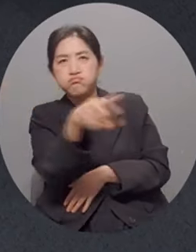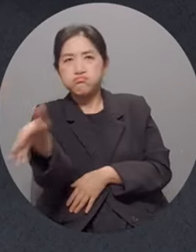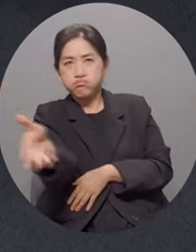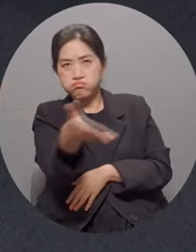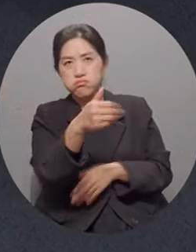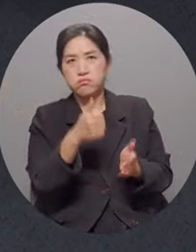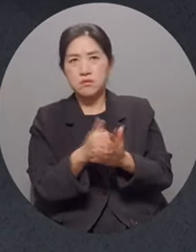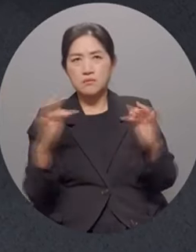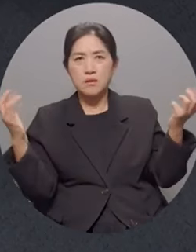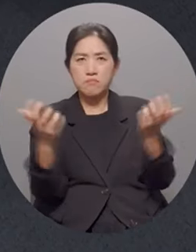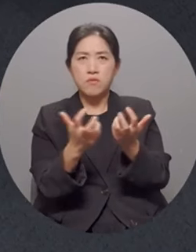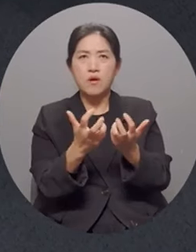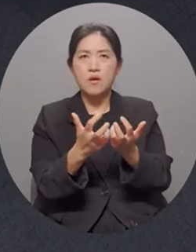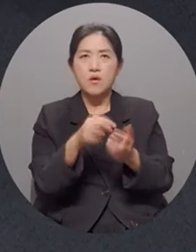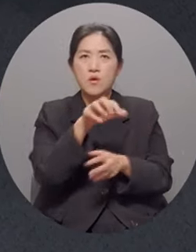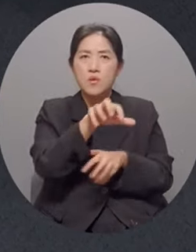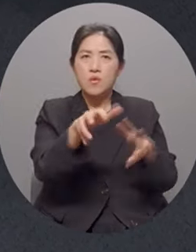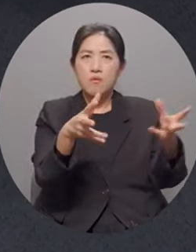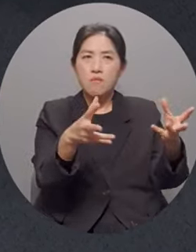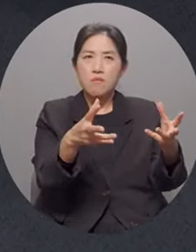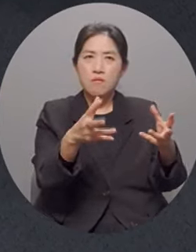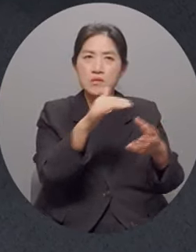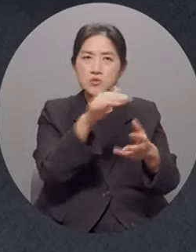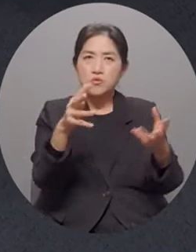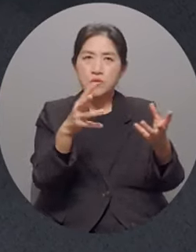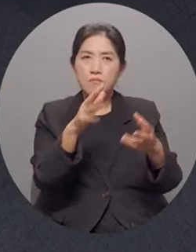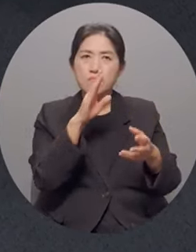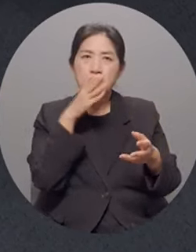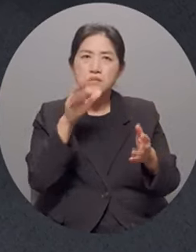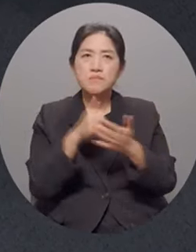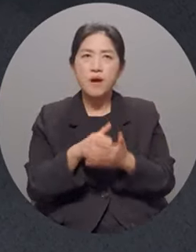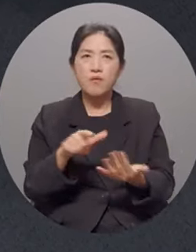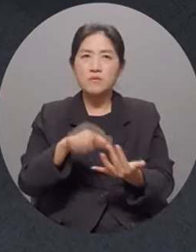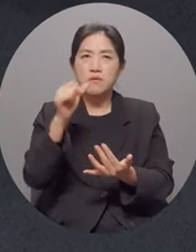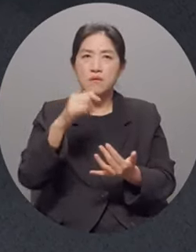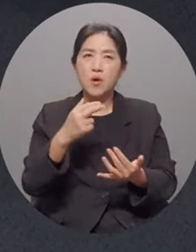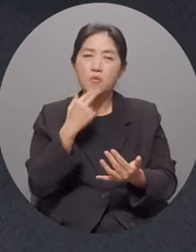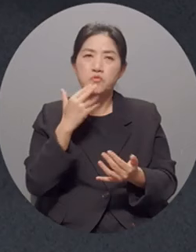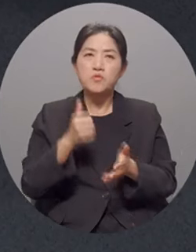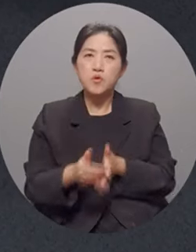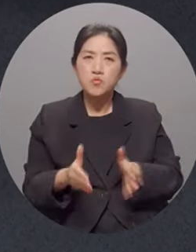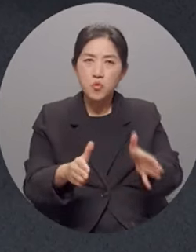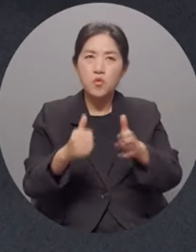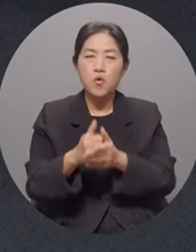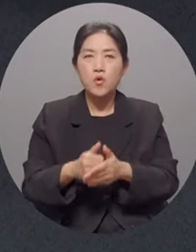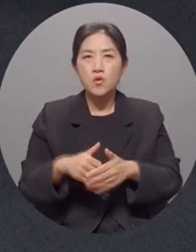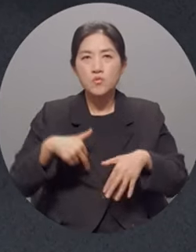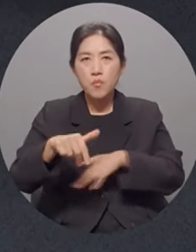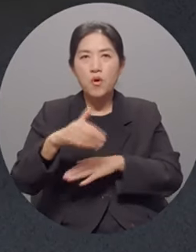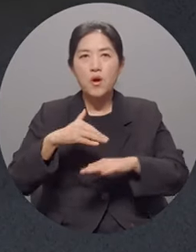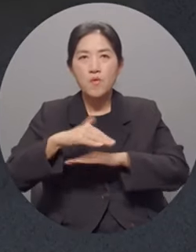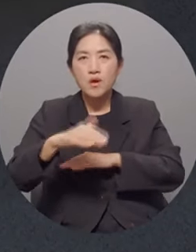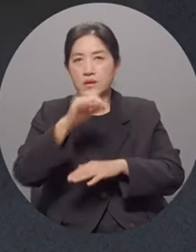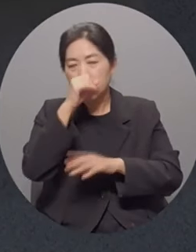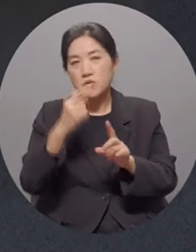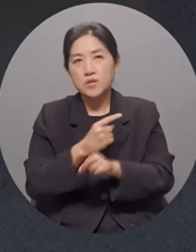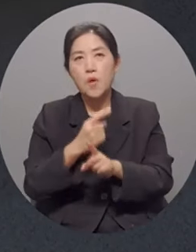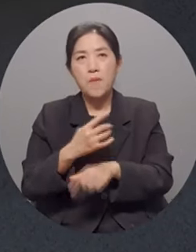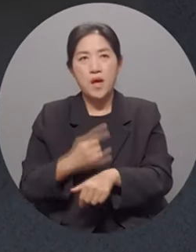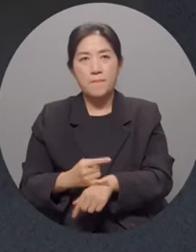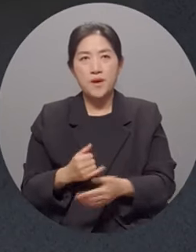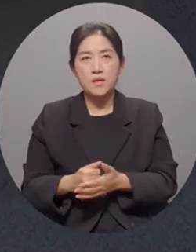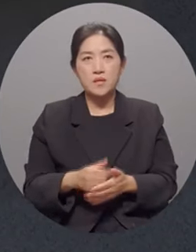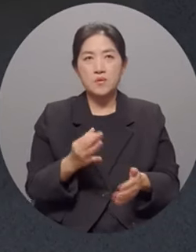밀집 지역도 맞지만 거기에 선정되지 않은 부분은 이제 도로 및 구행환경 개선 사업이라고 해가지고